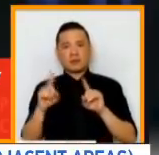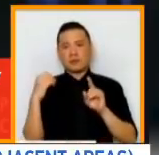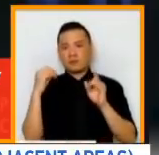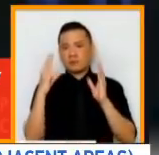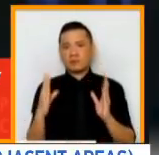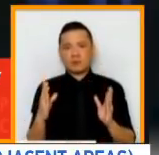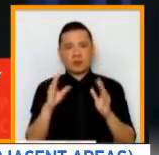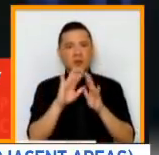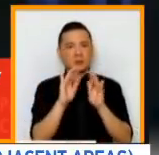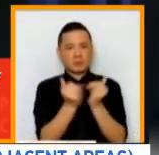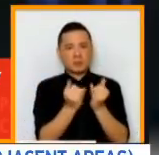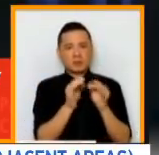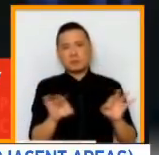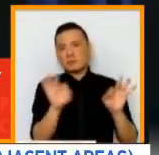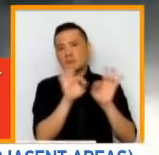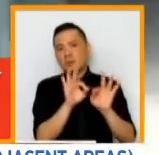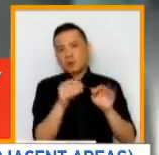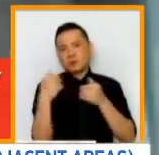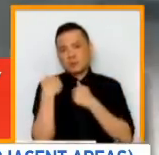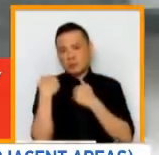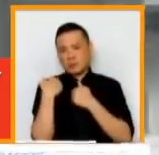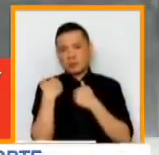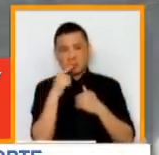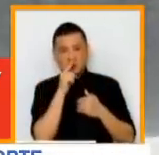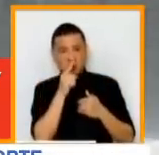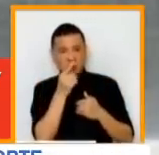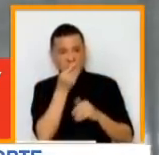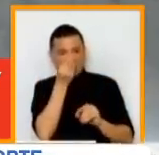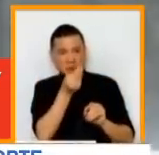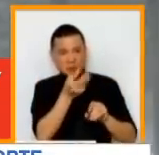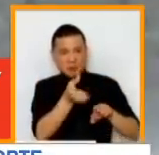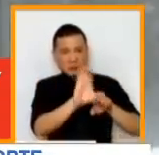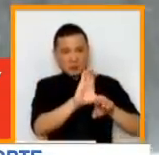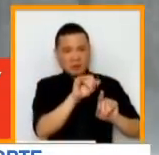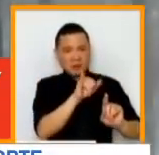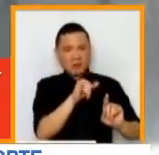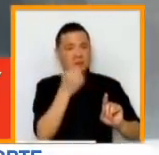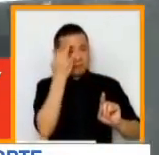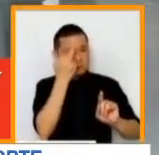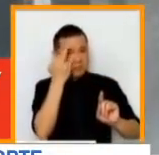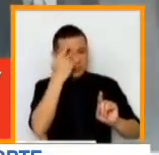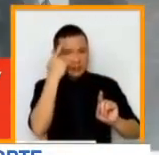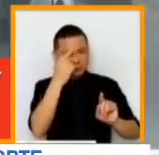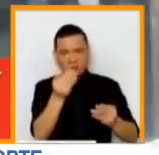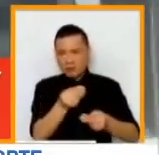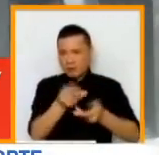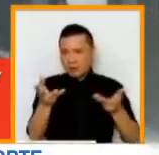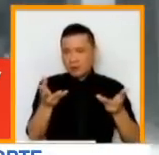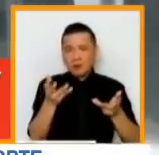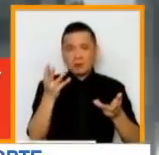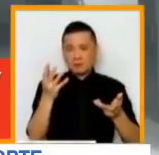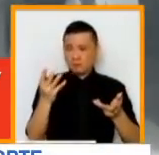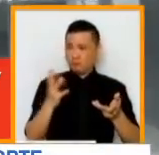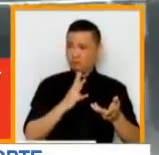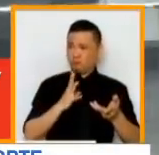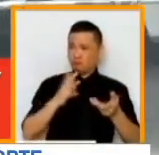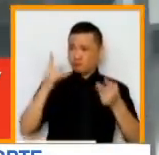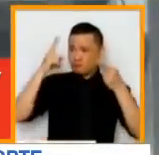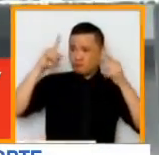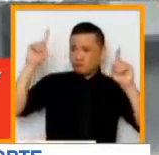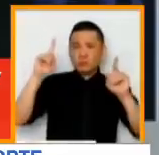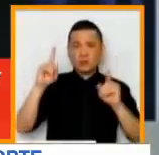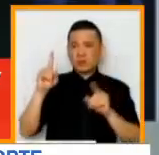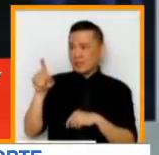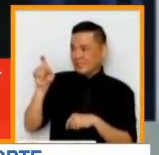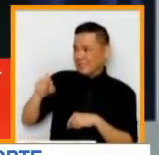Roque, hindi rin daw issue ang maliit na paid-up capital ng Pharmally dahil nakapag-deliver naman daw sila sa panahong matindi ang pangangailangan ng